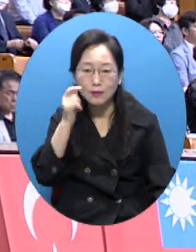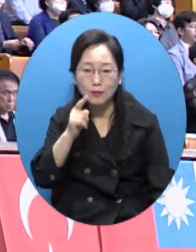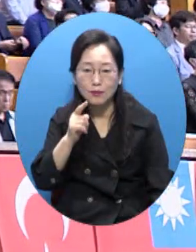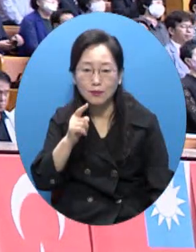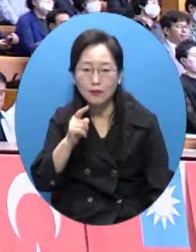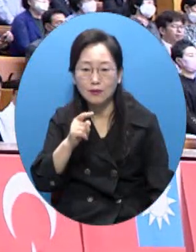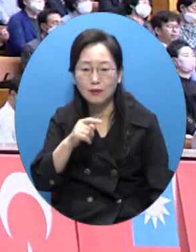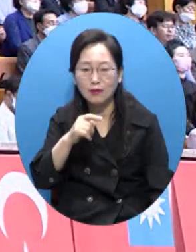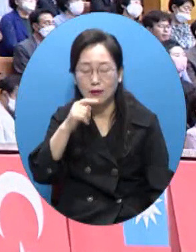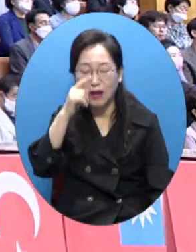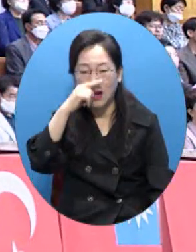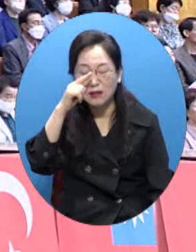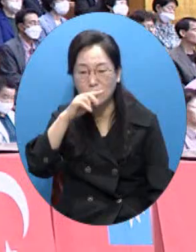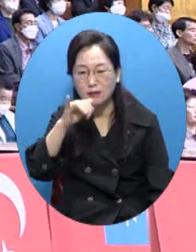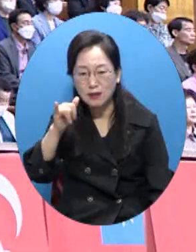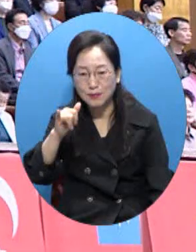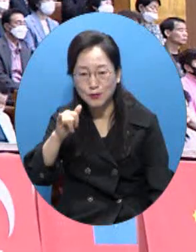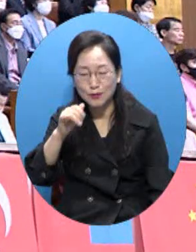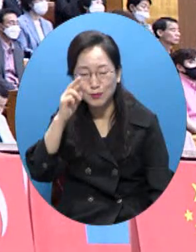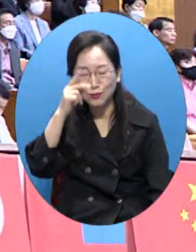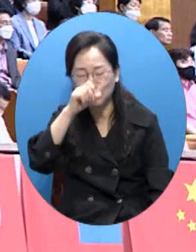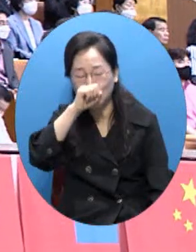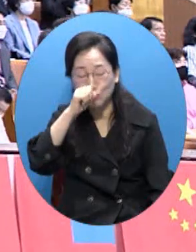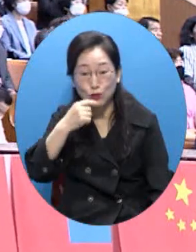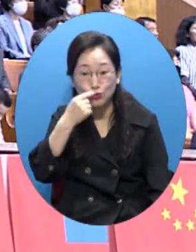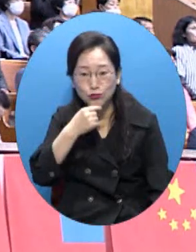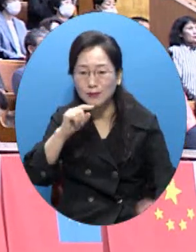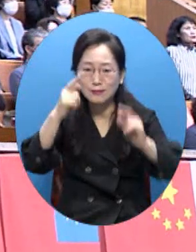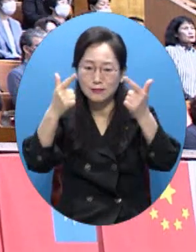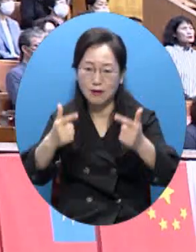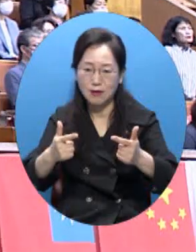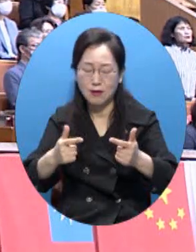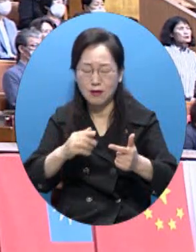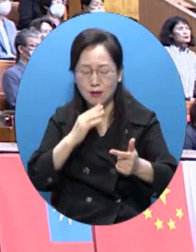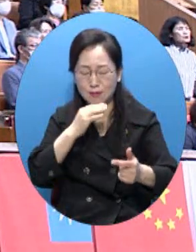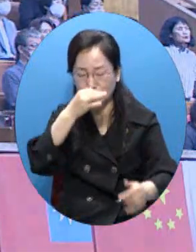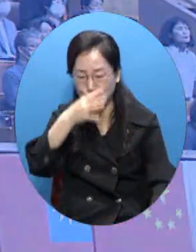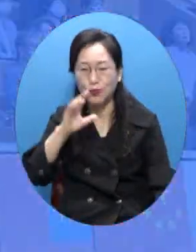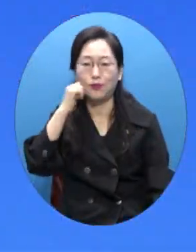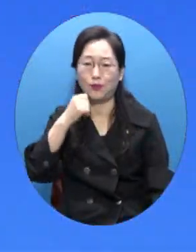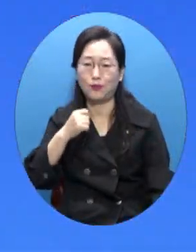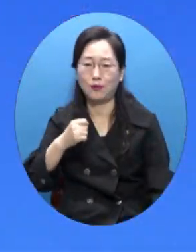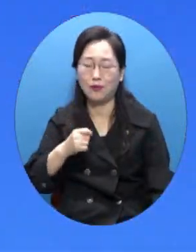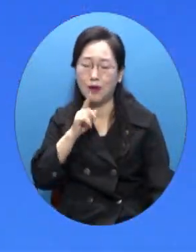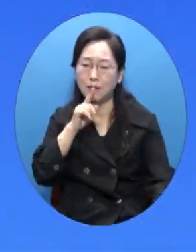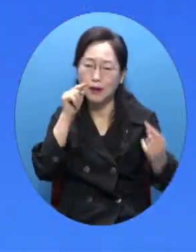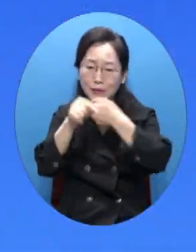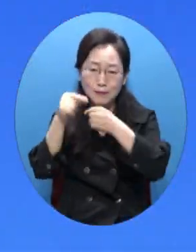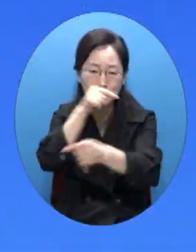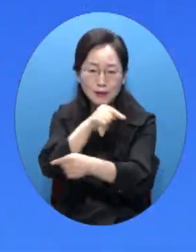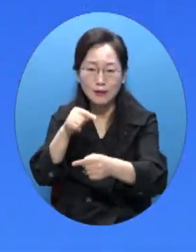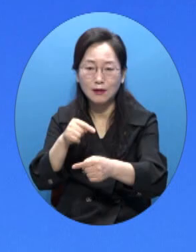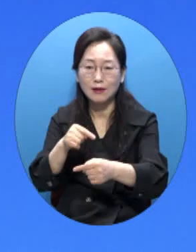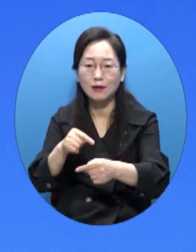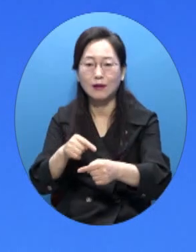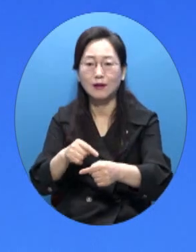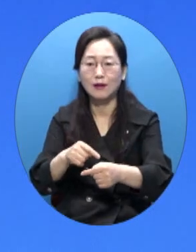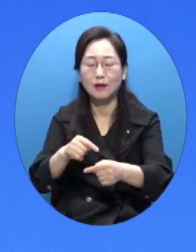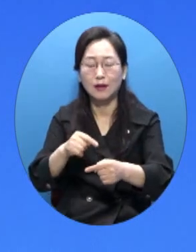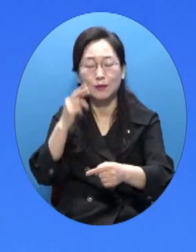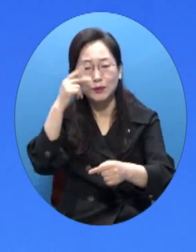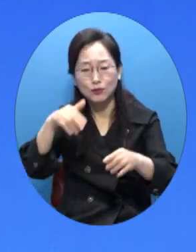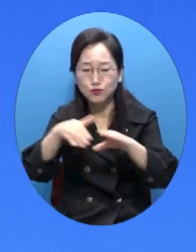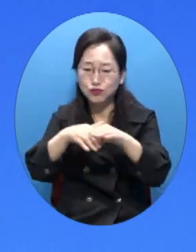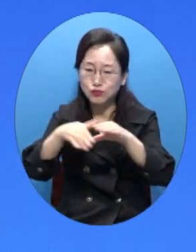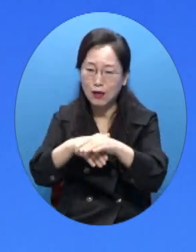환상이었지만 그 자체가 너무나 힘들고 어려운 삶이었습니다. 말도 잘 통하지 않고 여러 가지 미국의 문화에